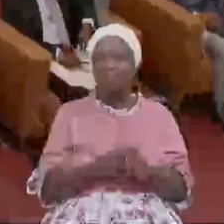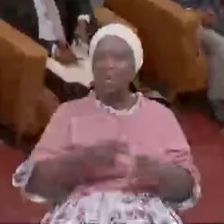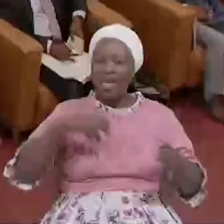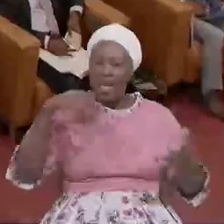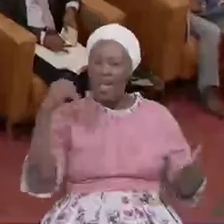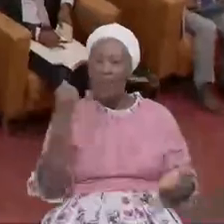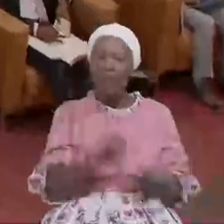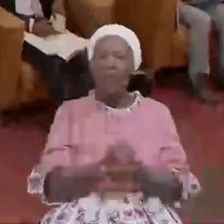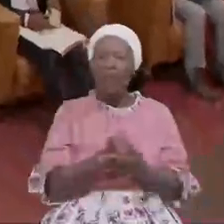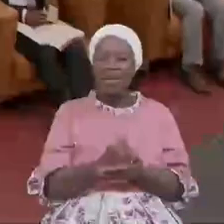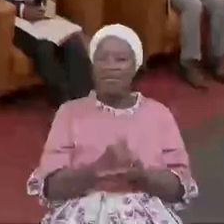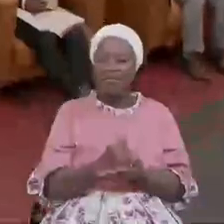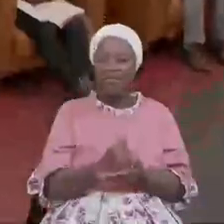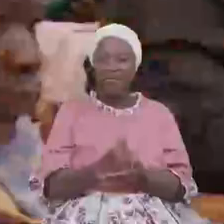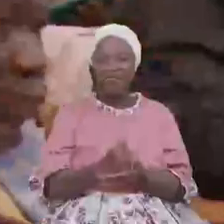Amen.